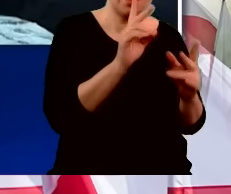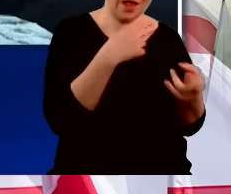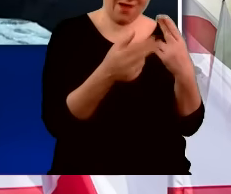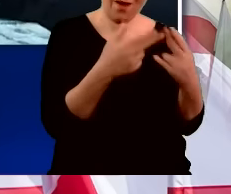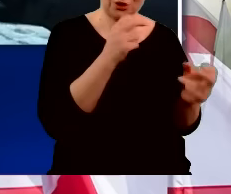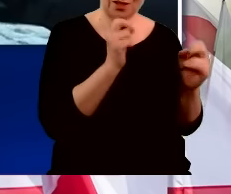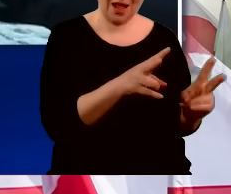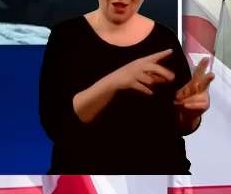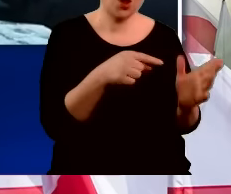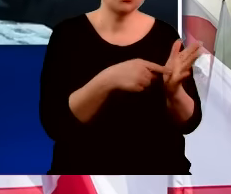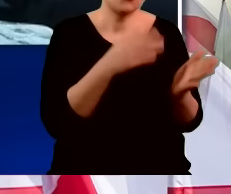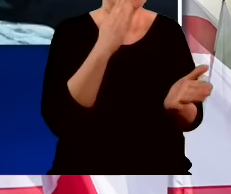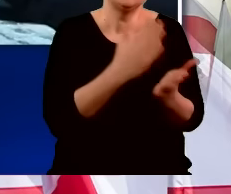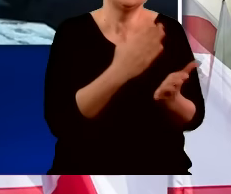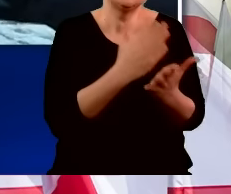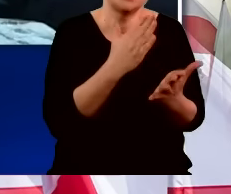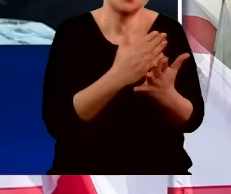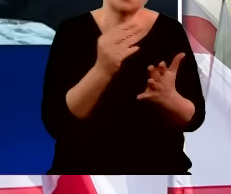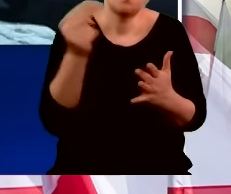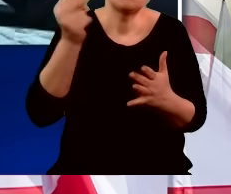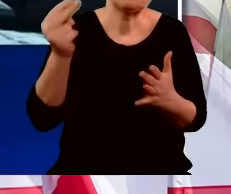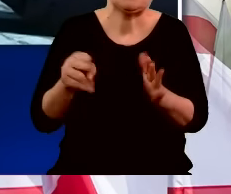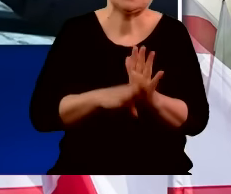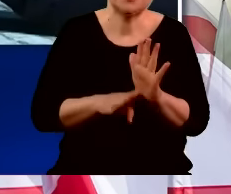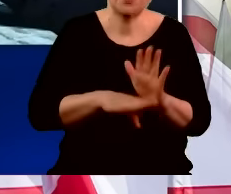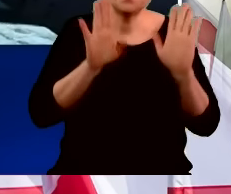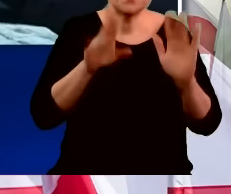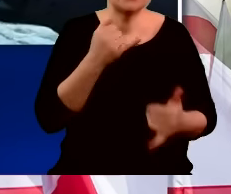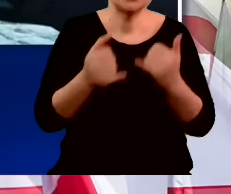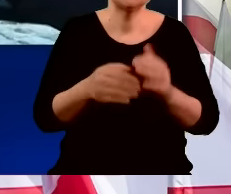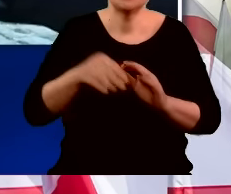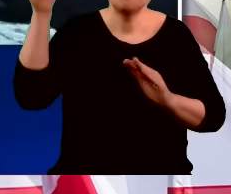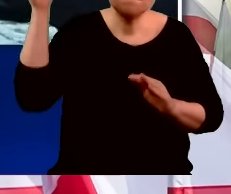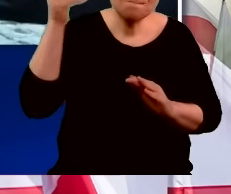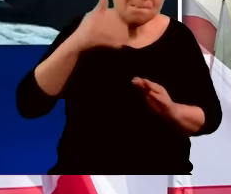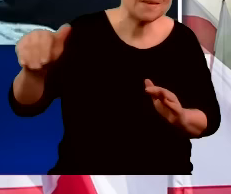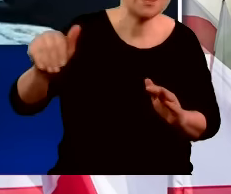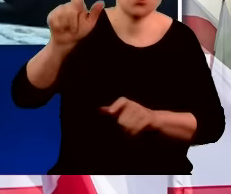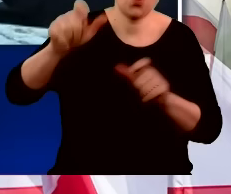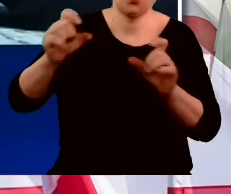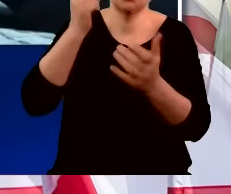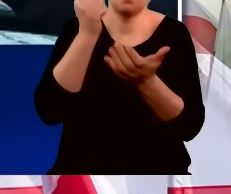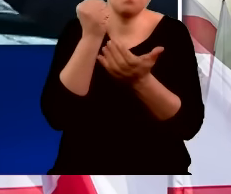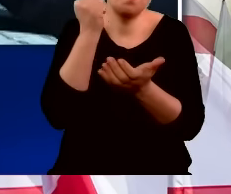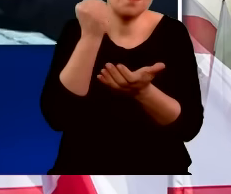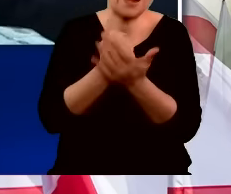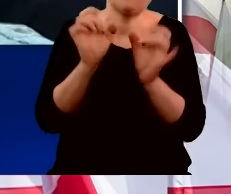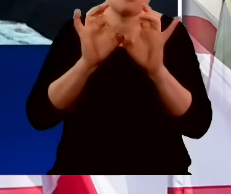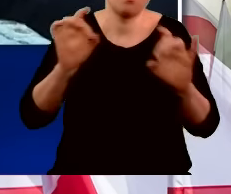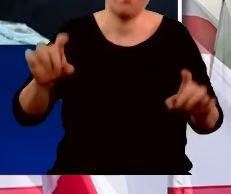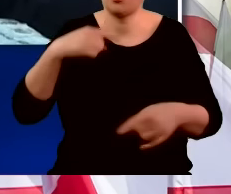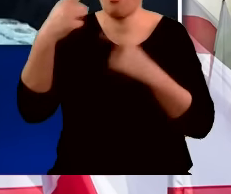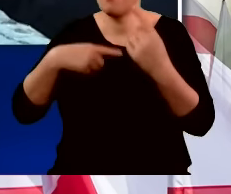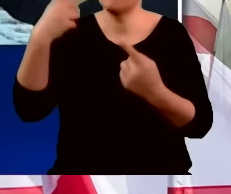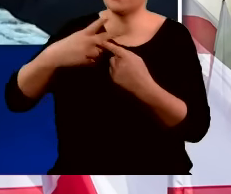są tylko tezy publicystyczne. I nawet jeśli milion profesorów prawa wypowie się w jakiejś gazecie bądź w jakiejś telewizji, to dalej